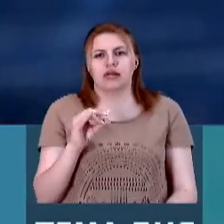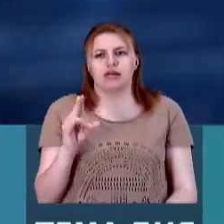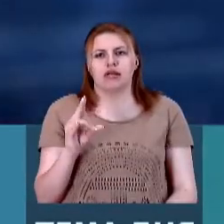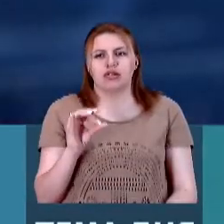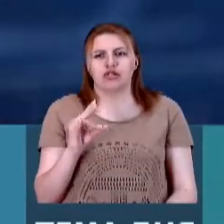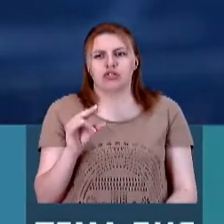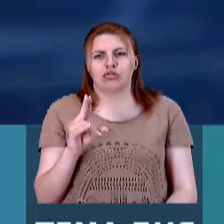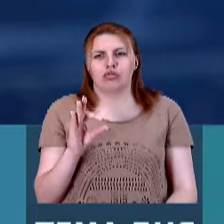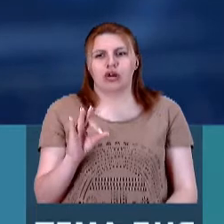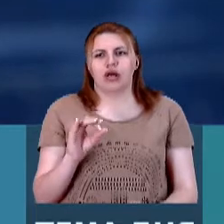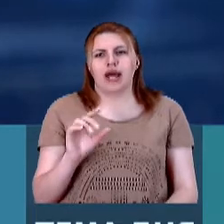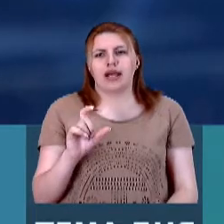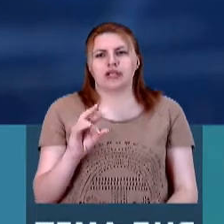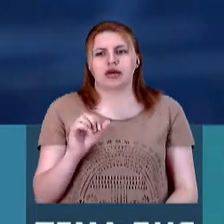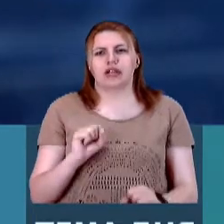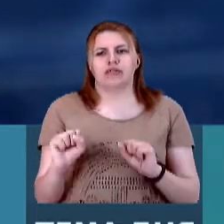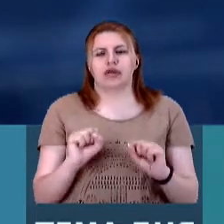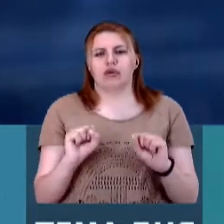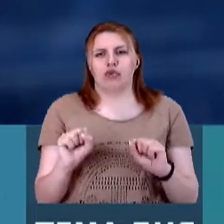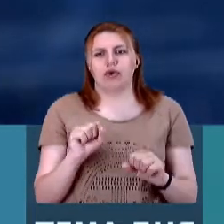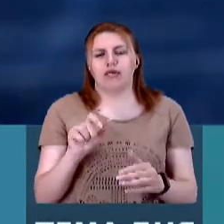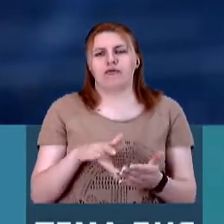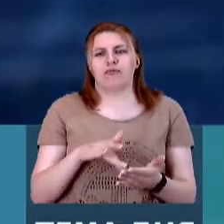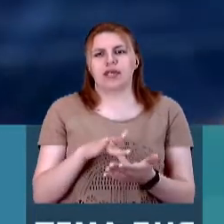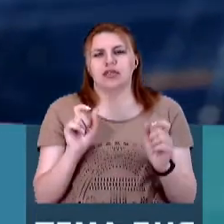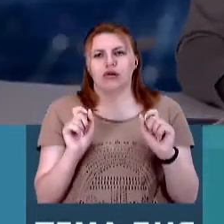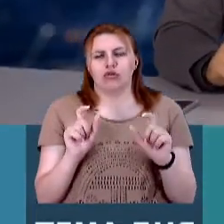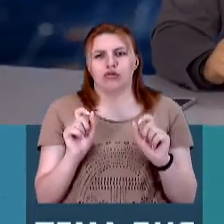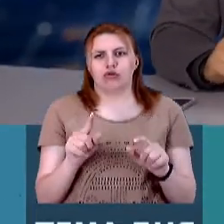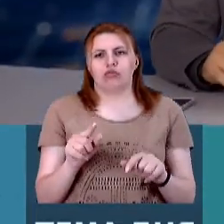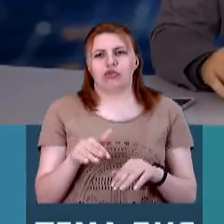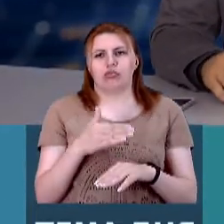екс-керівником військово-цивільної адміністрації міста Золотого. Пане Костянтине, доброго вечора.